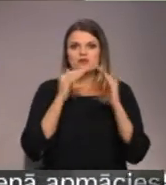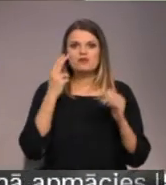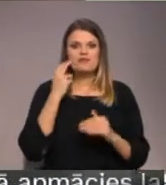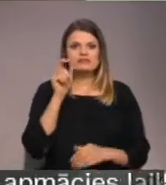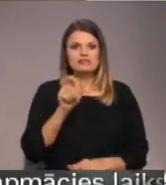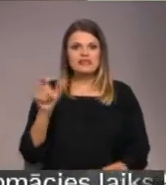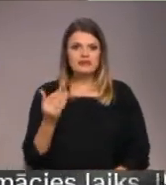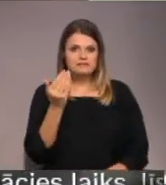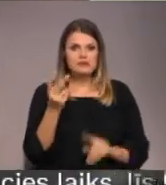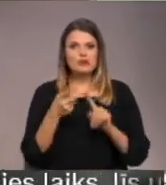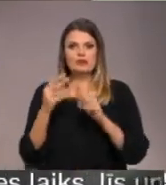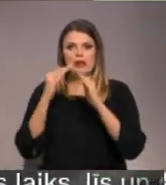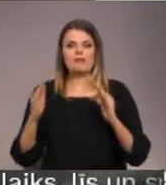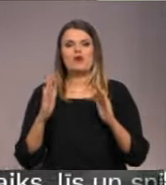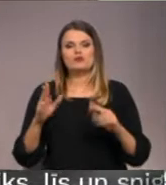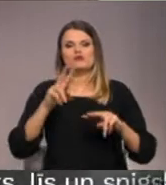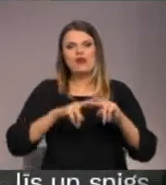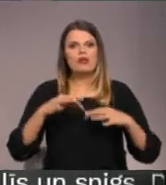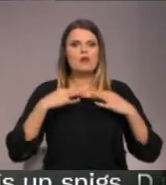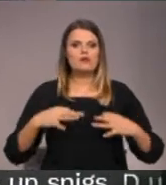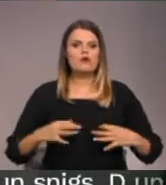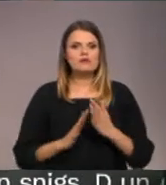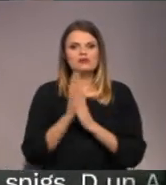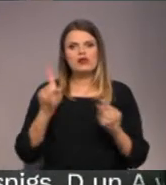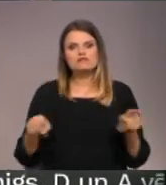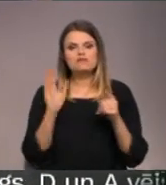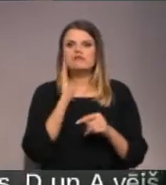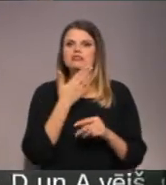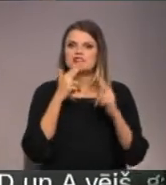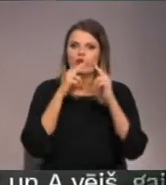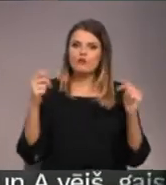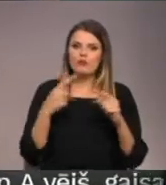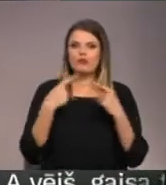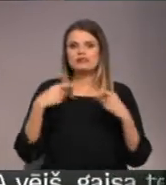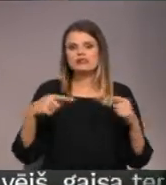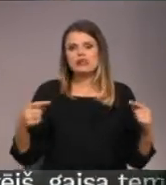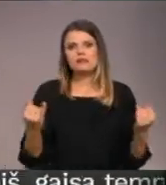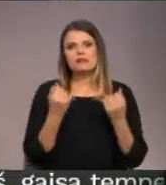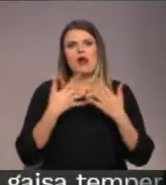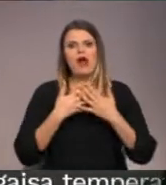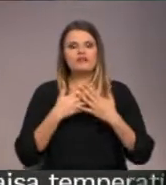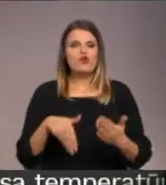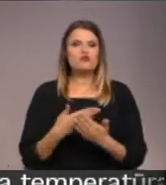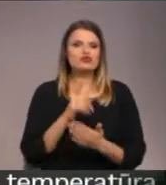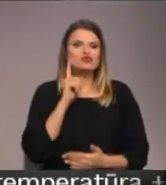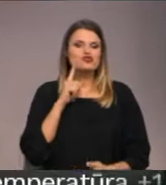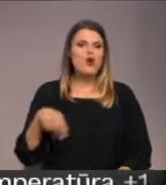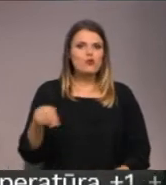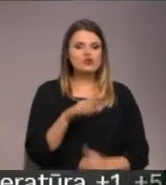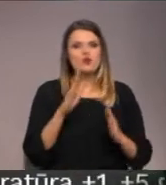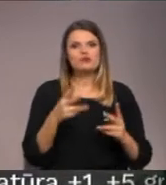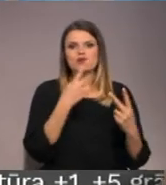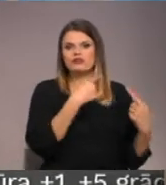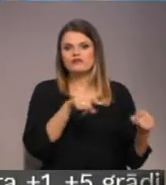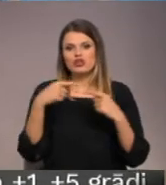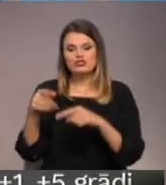senioriem, savukārt otrā vieta profesionālajai izaugsmēji vasaras nometnēm un citām aktivitātēm jauniešiem. Tie darbosies kā